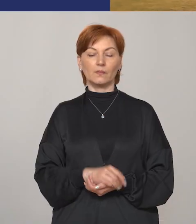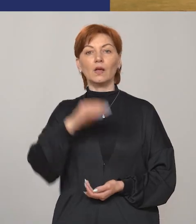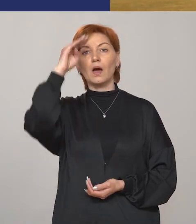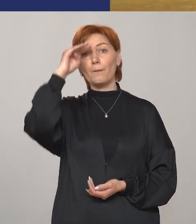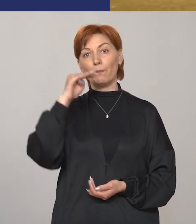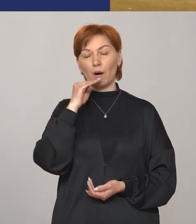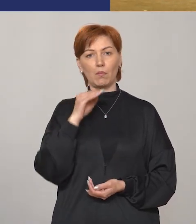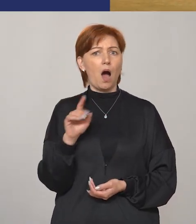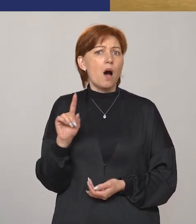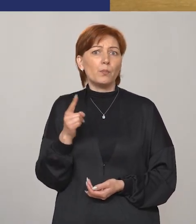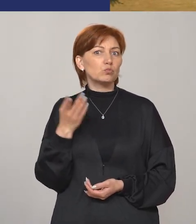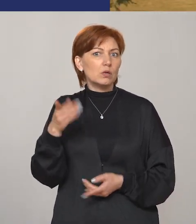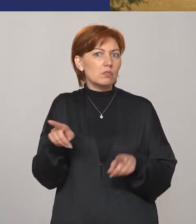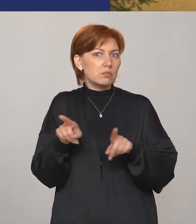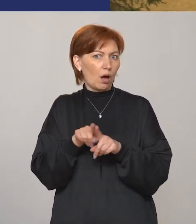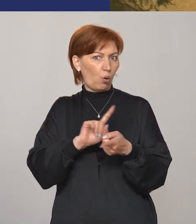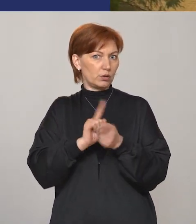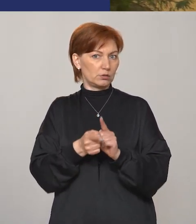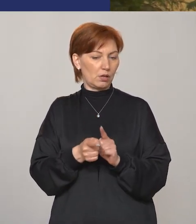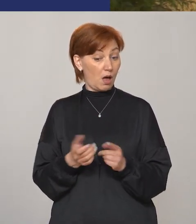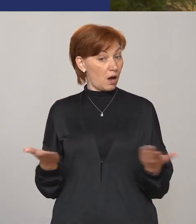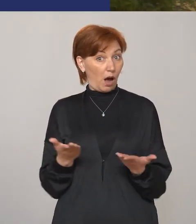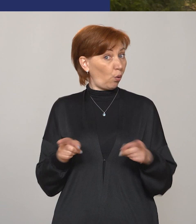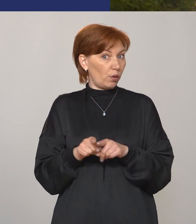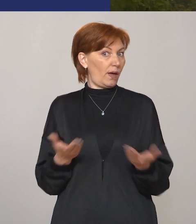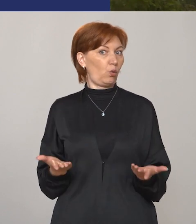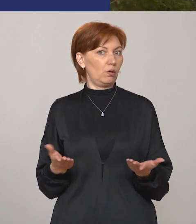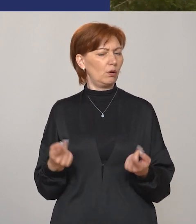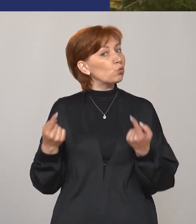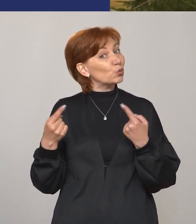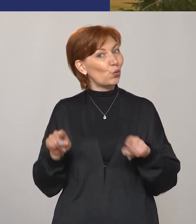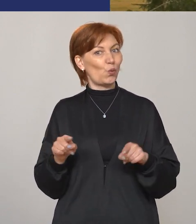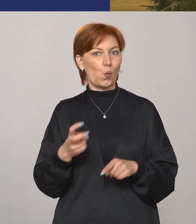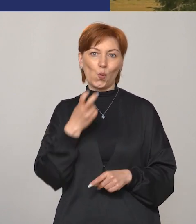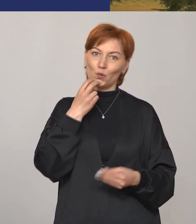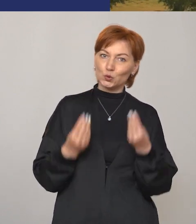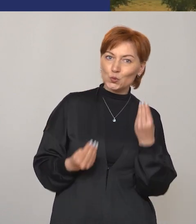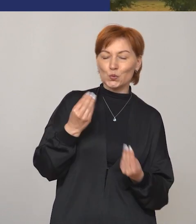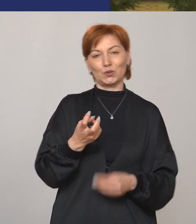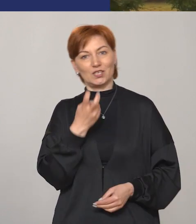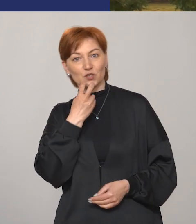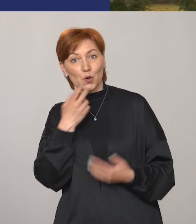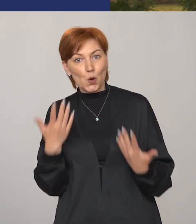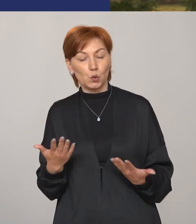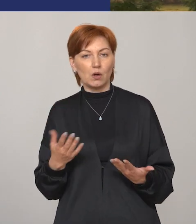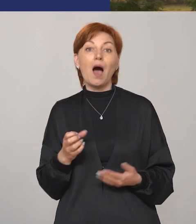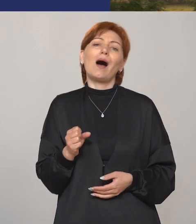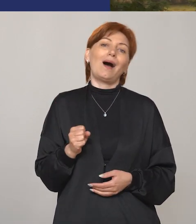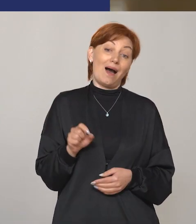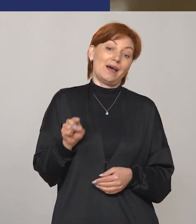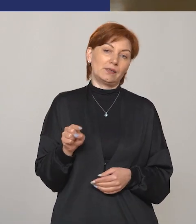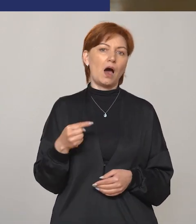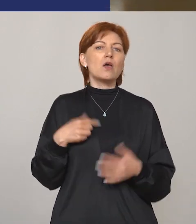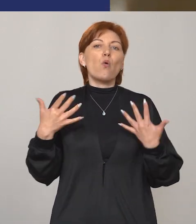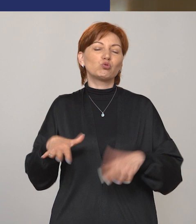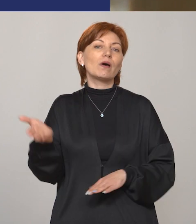Пап, а почему ты такой стал? А какой такой? Другой. Шутишь, смеешься. А это? А